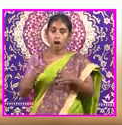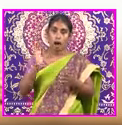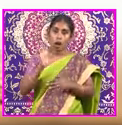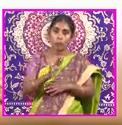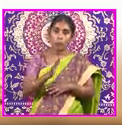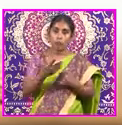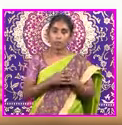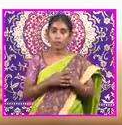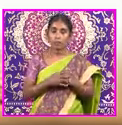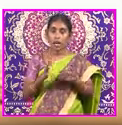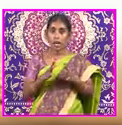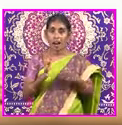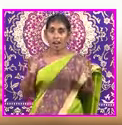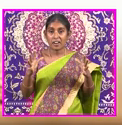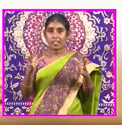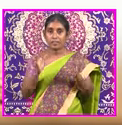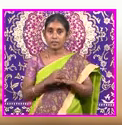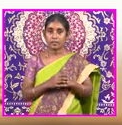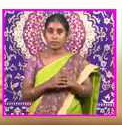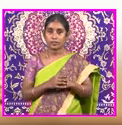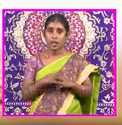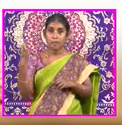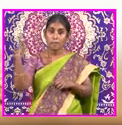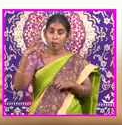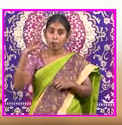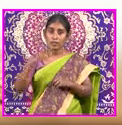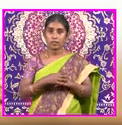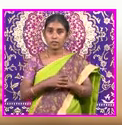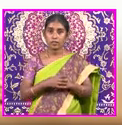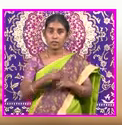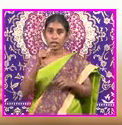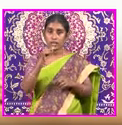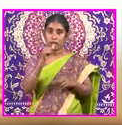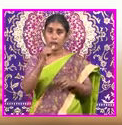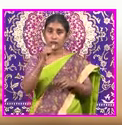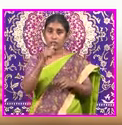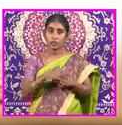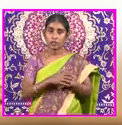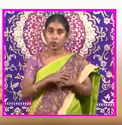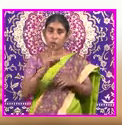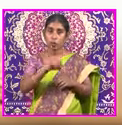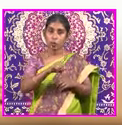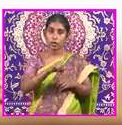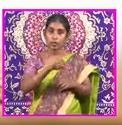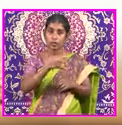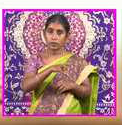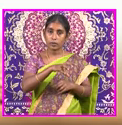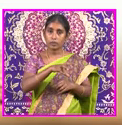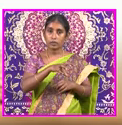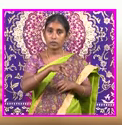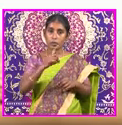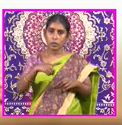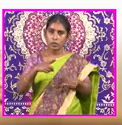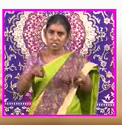திசையை நோக்கி ஓடிக்கொண்டிருக்கிறது. இதை தான் நாம் நீரோட்டம் என்கிறோம், கடல் நீரோட்டம் என்கிறோம், ஓஷன் கரண்ட்ஸ். ஸோ இந்த ஓஷன் கரண்ட் ஆனது வந்து